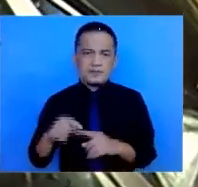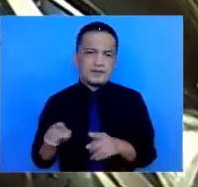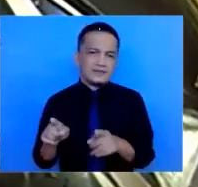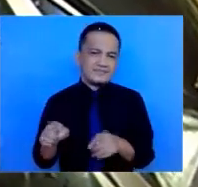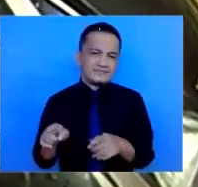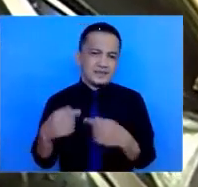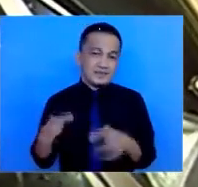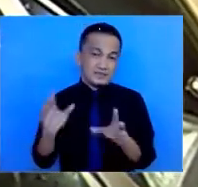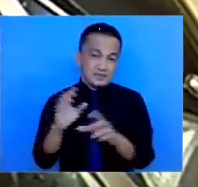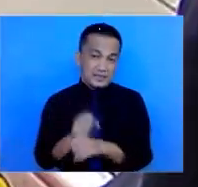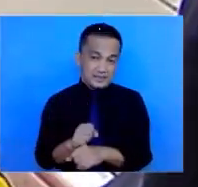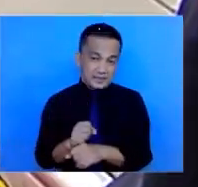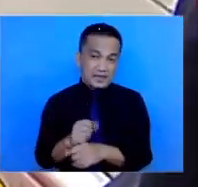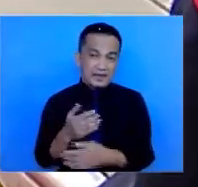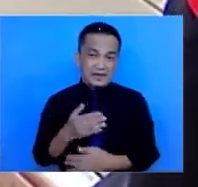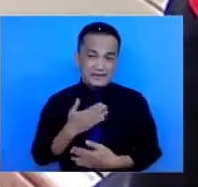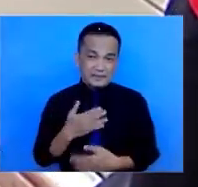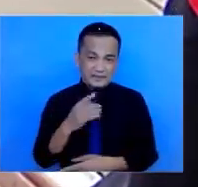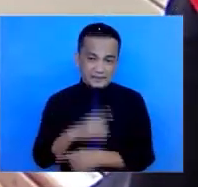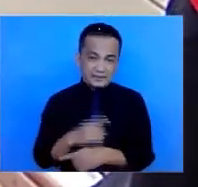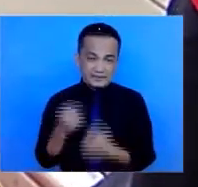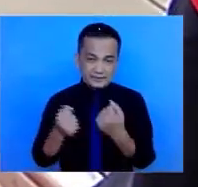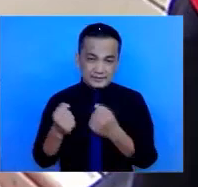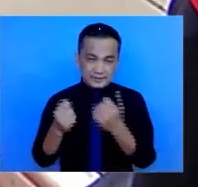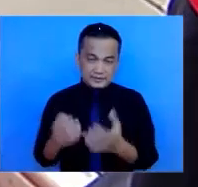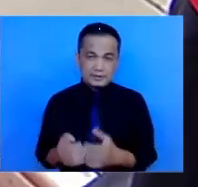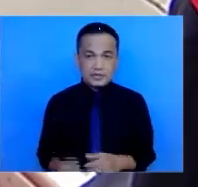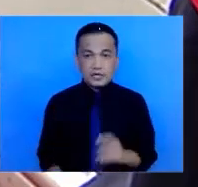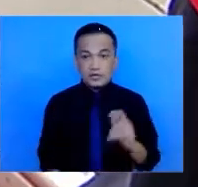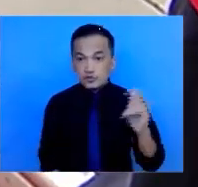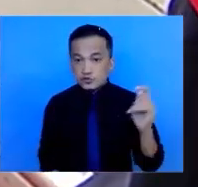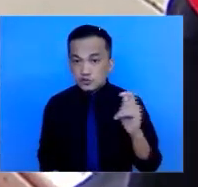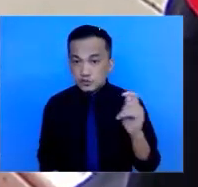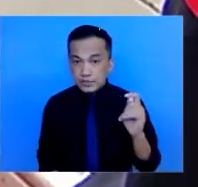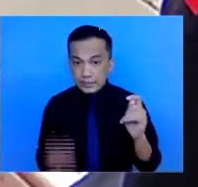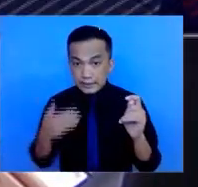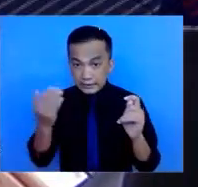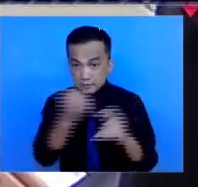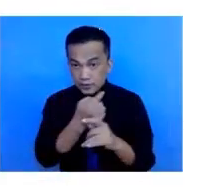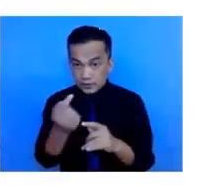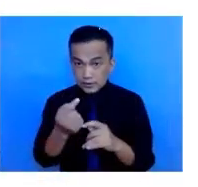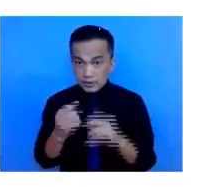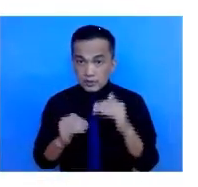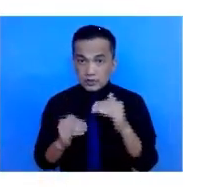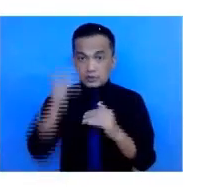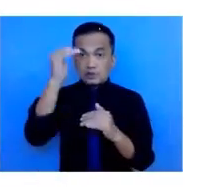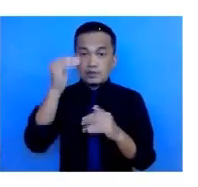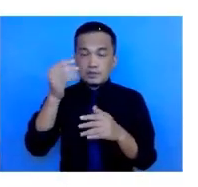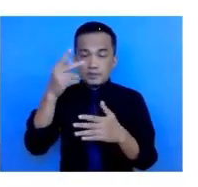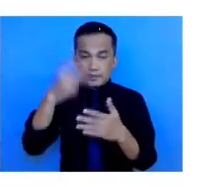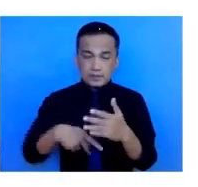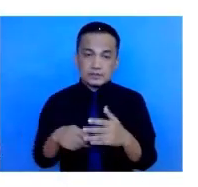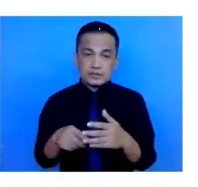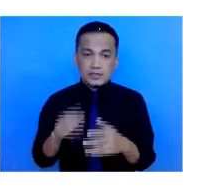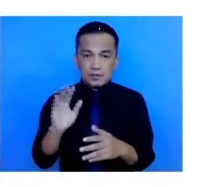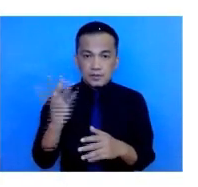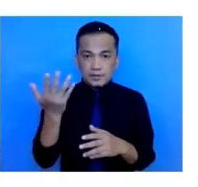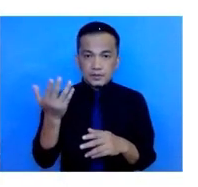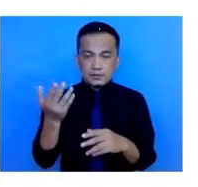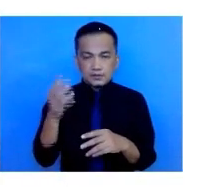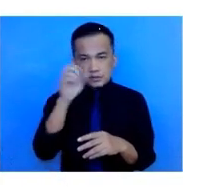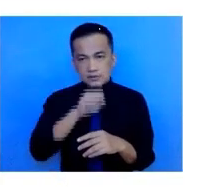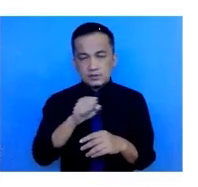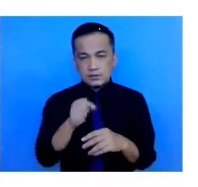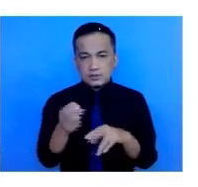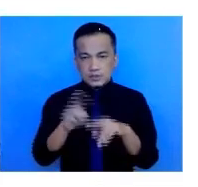ng mga motorista. Sa darating na Martes, sisipa muli ang presyo ng petrolyo. Halos 5 piso ang tinatayang taas presyo sa